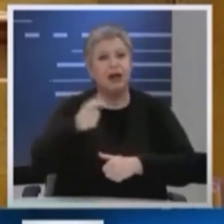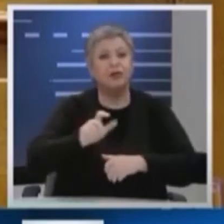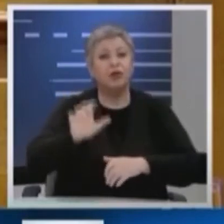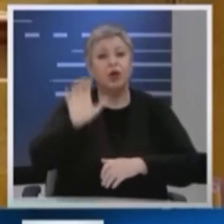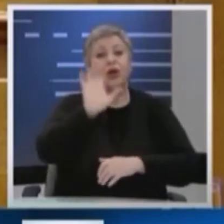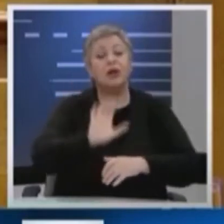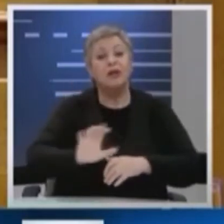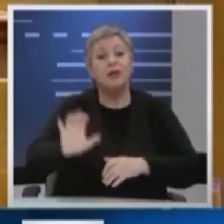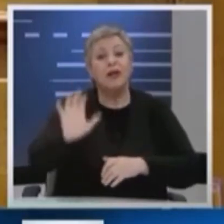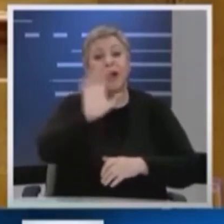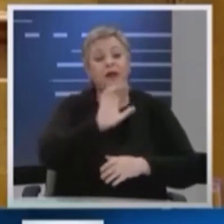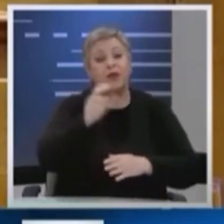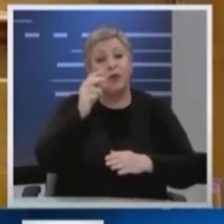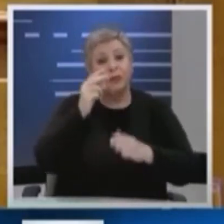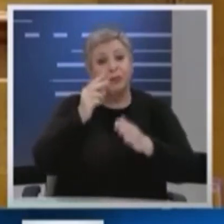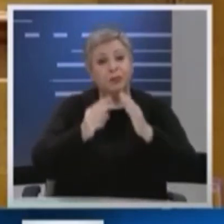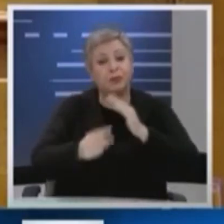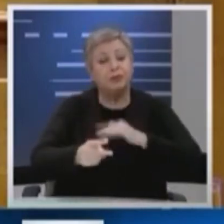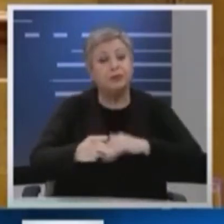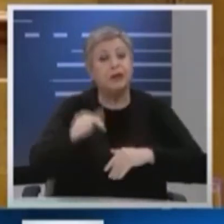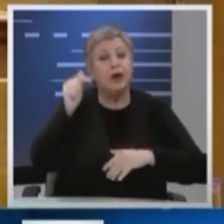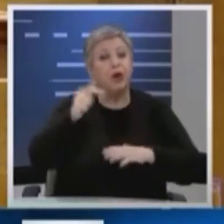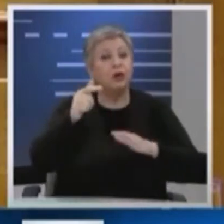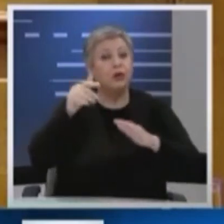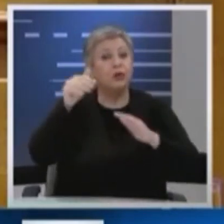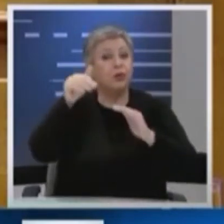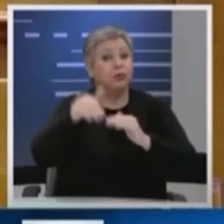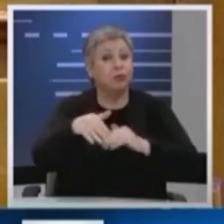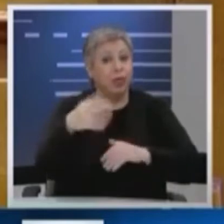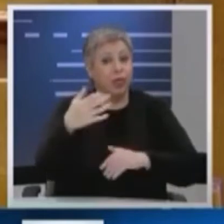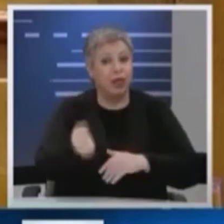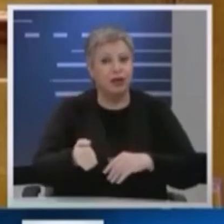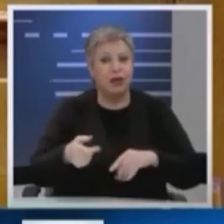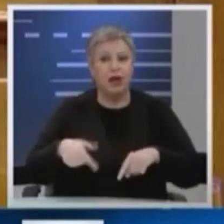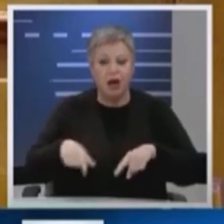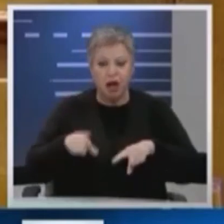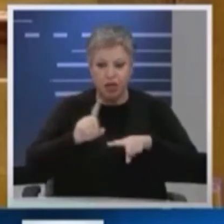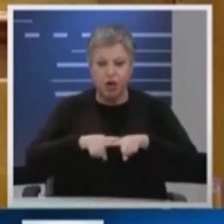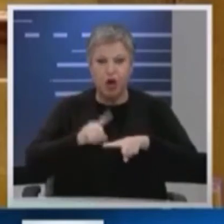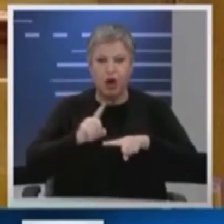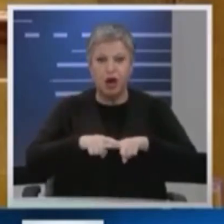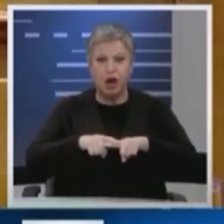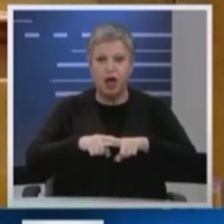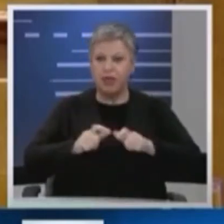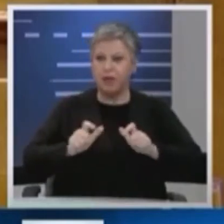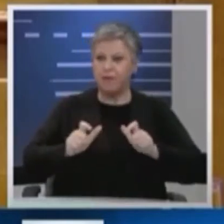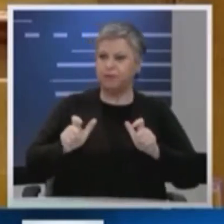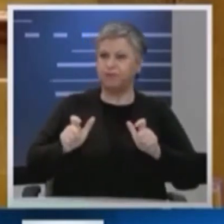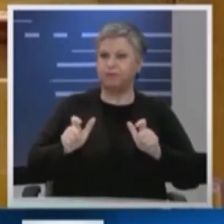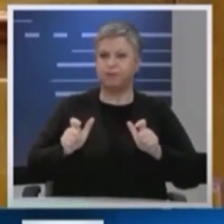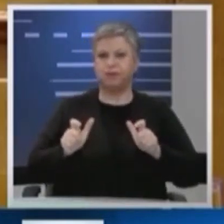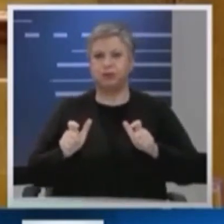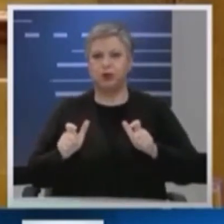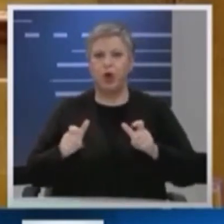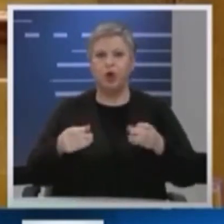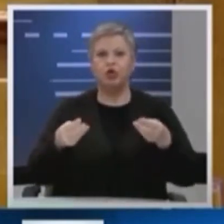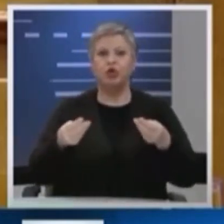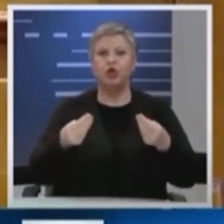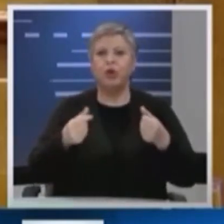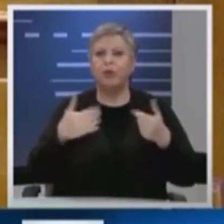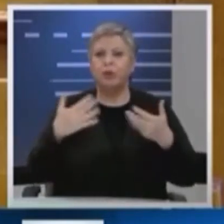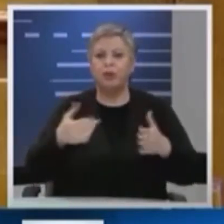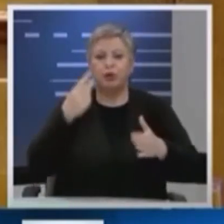μπαίνει σύμφωνα με όλες τις προβλέψεις σε ηφαισιακή τροχιά, η χώρα δεν έχει ασπίδα άμυνας. Καμιά πρόβλεψη,